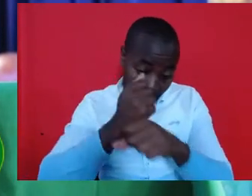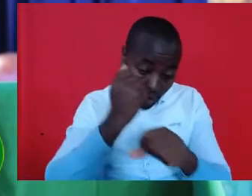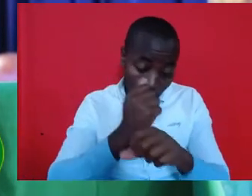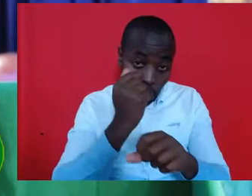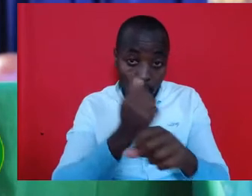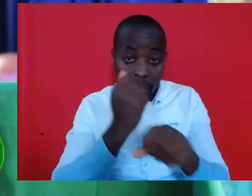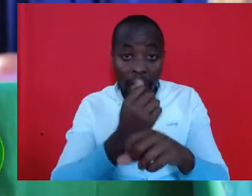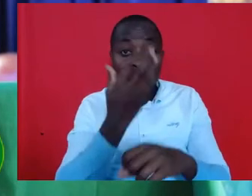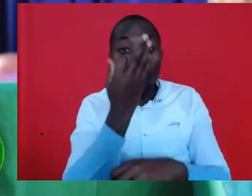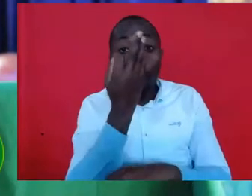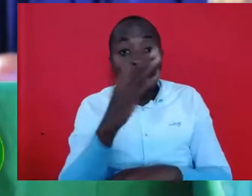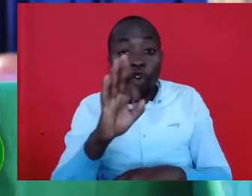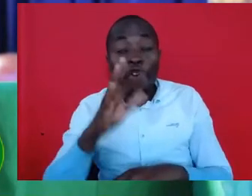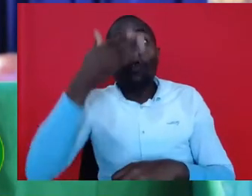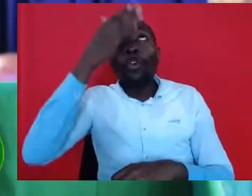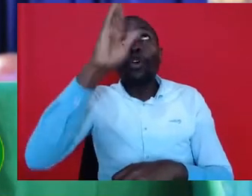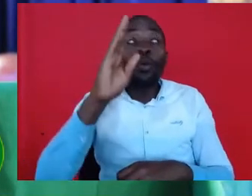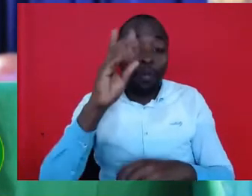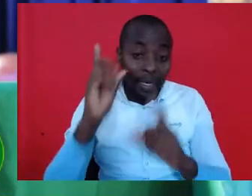wakafanya kazi yao wenyewe.